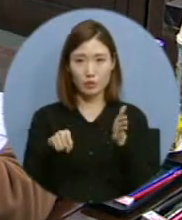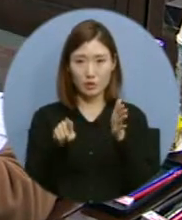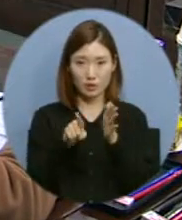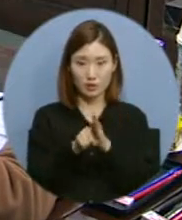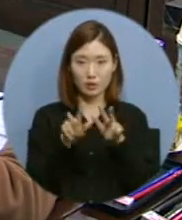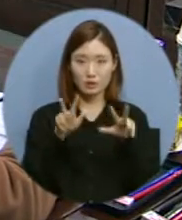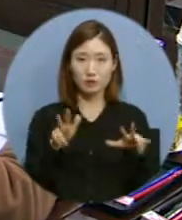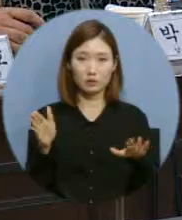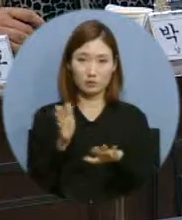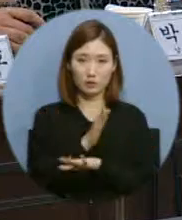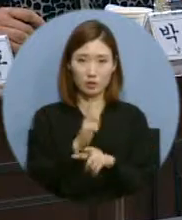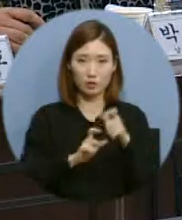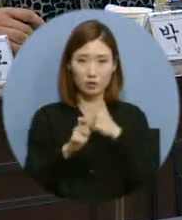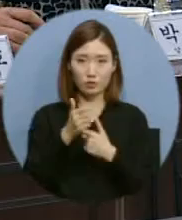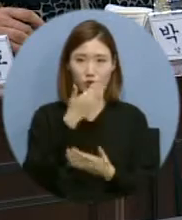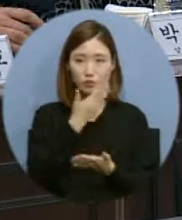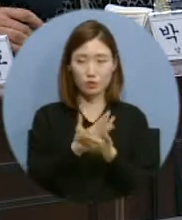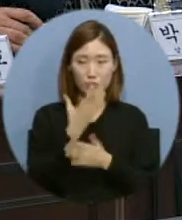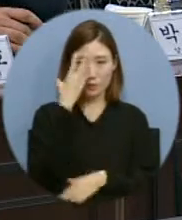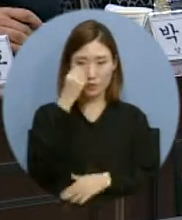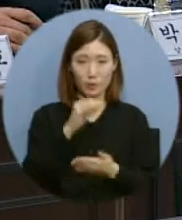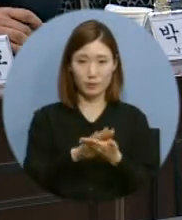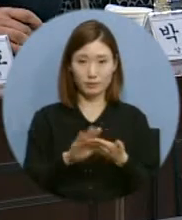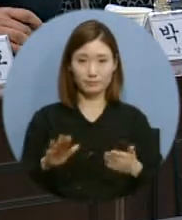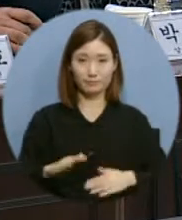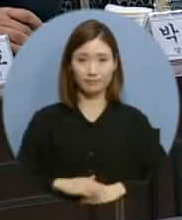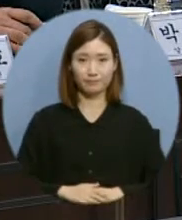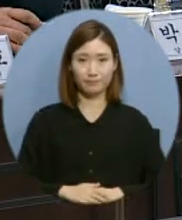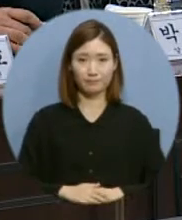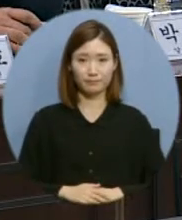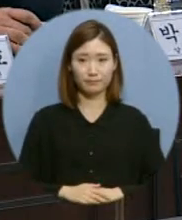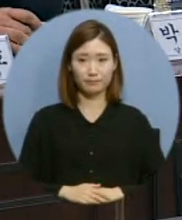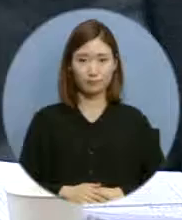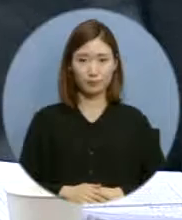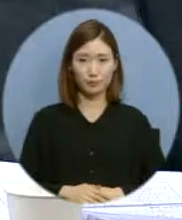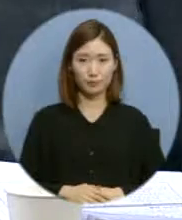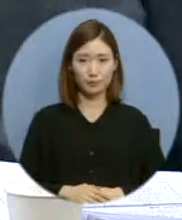위해선 지금부터가 더 중요해 보입니다. CNN 뉴스 조성엽입니다.